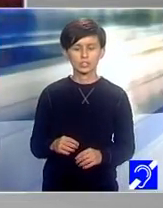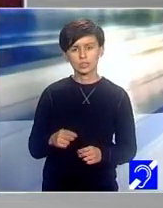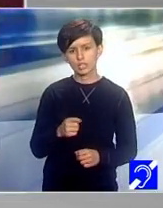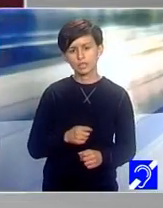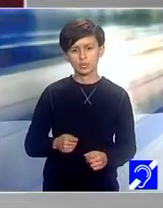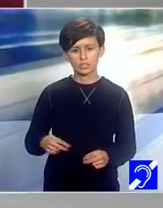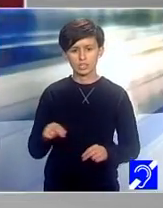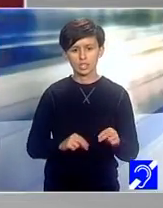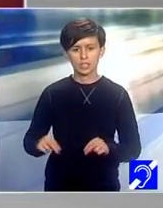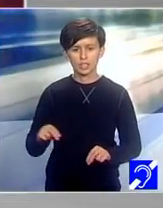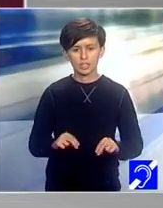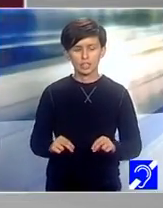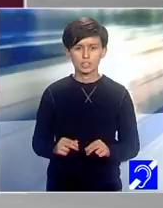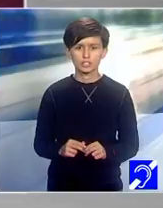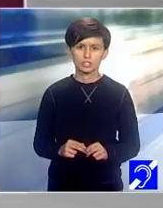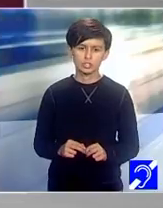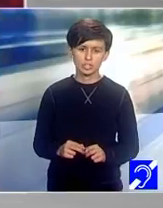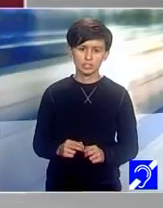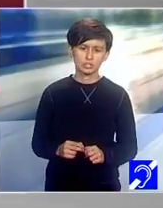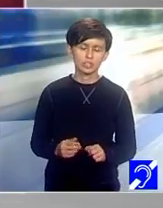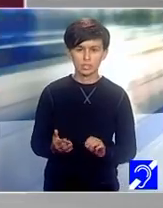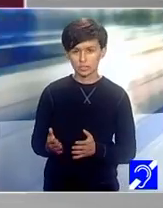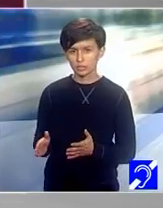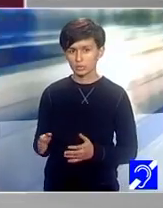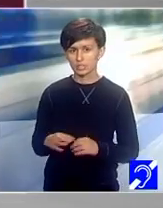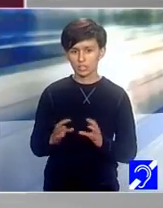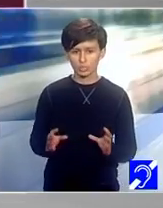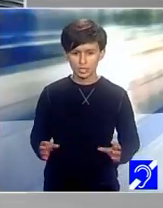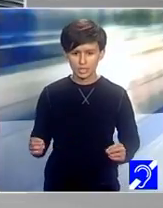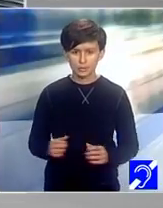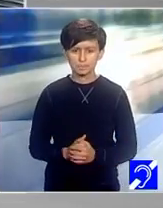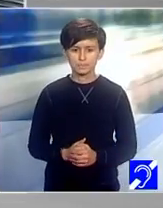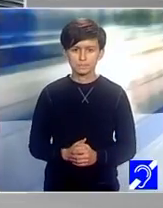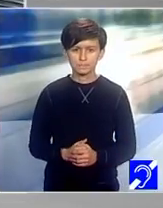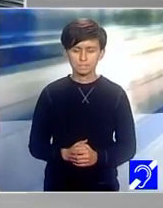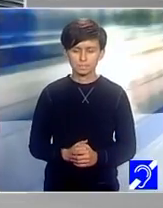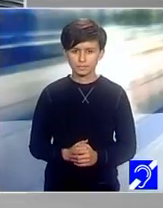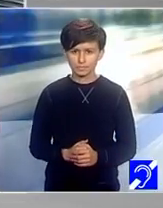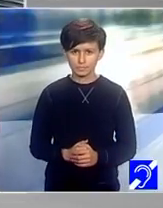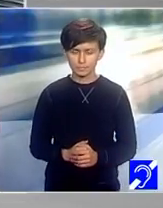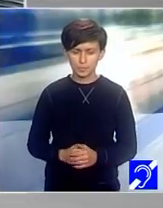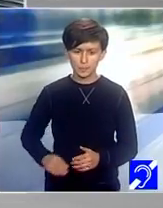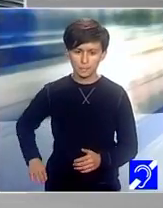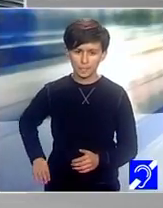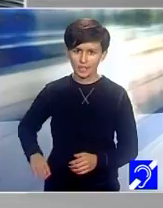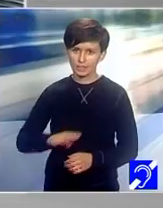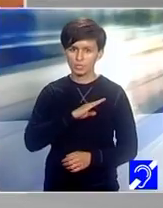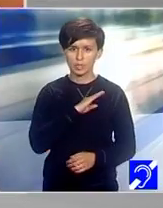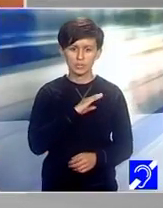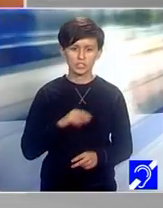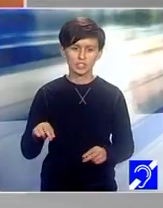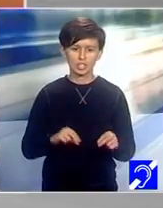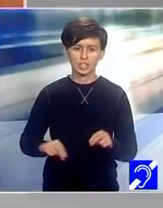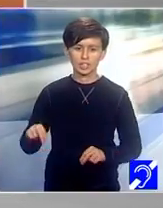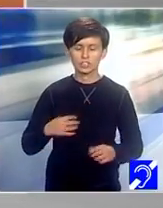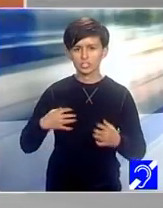partea Asociației Inceptus România. Bună ziua, bine ați venit! Bună ziua! Și doamna Kelemen Ana, meșter, Asociația